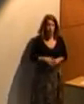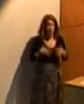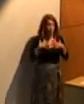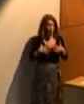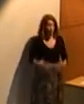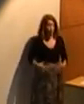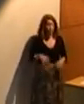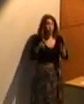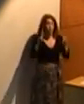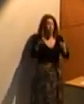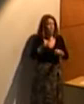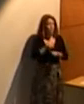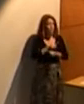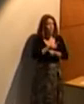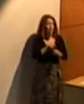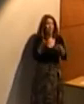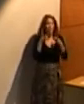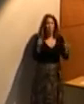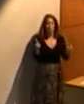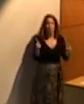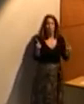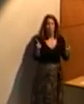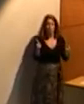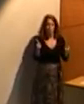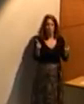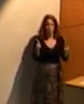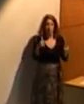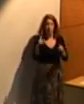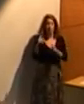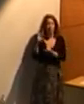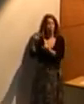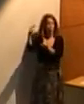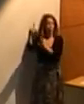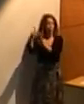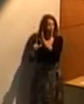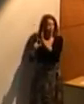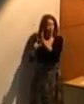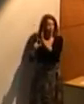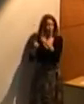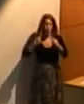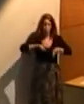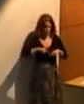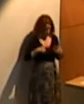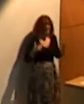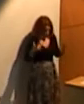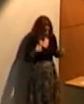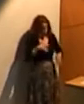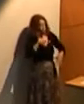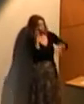indisponible ce à dire qu'en fait notre corps nous n'avons pas la propriété légale nous ne pouvons pas faire ce que nous en voulons